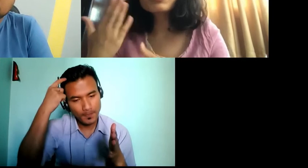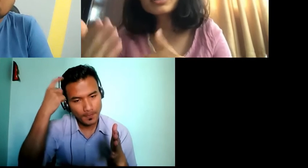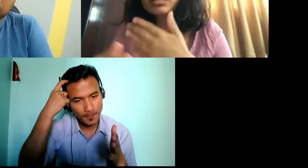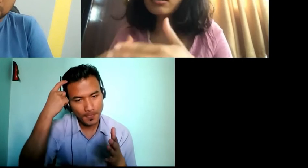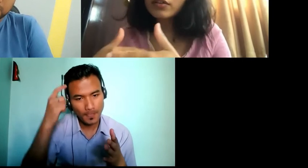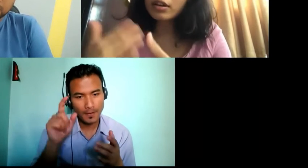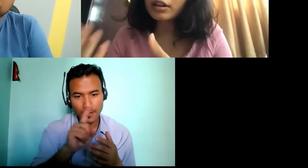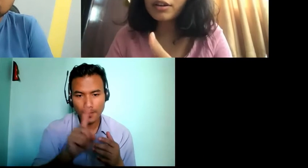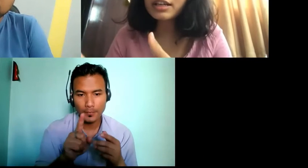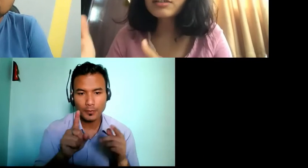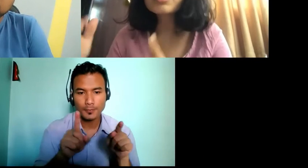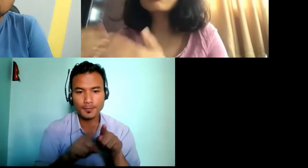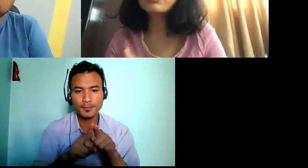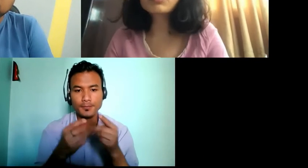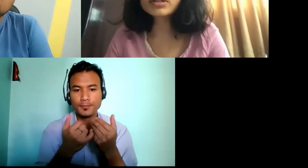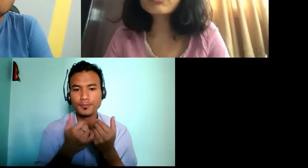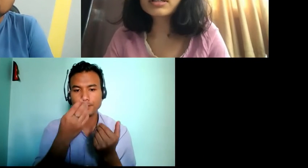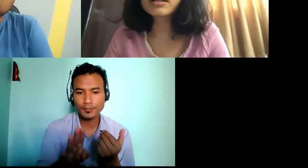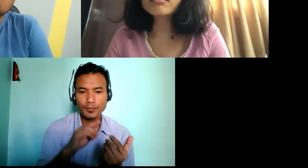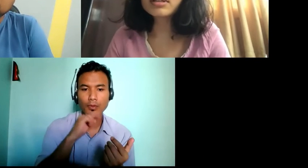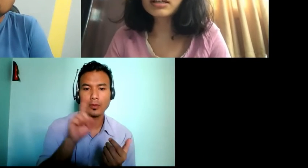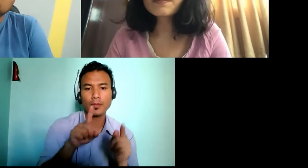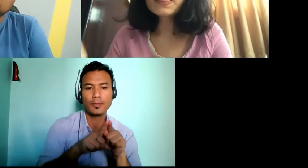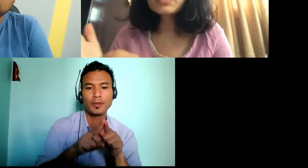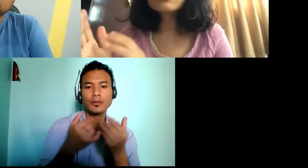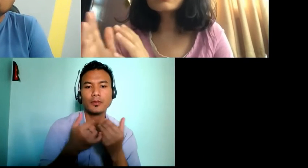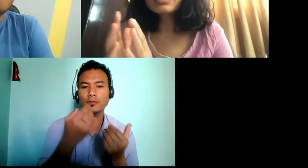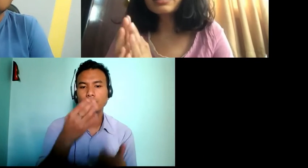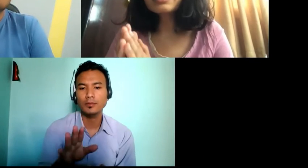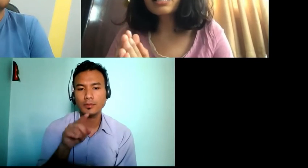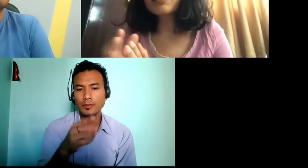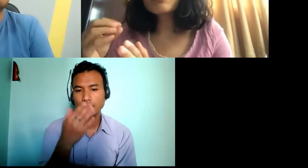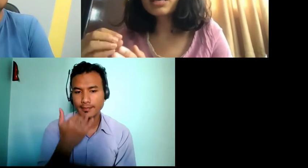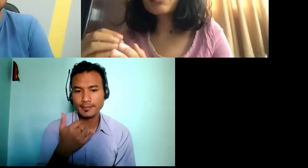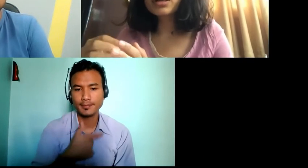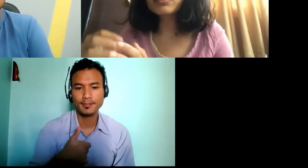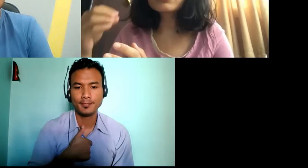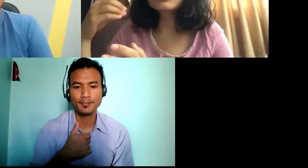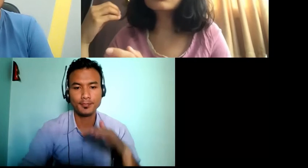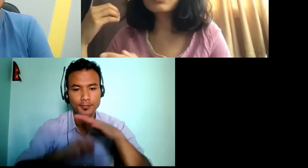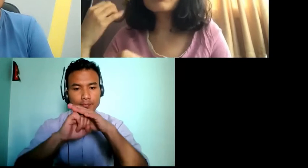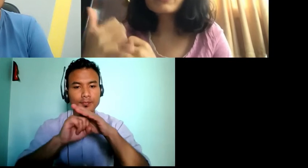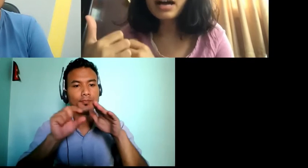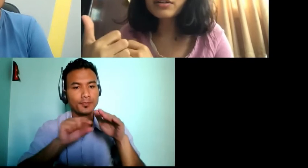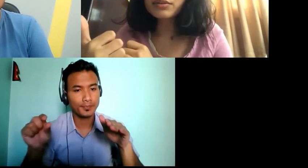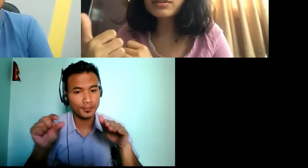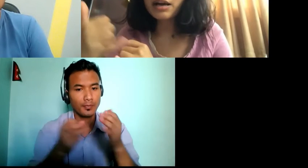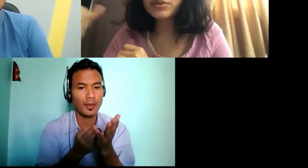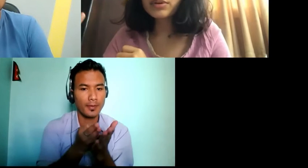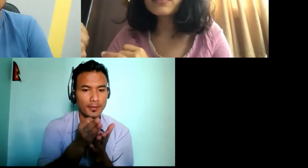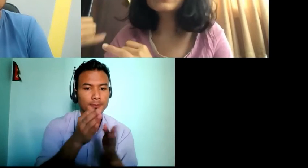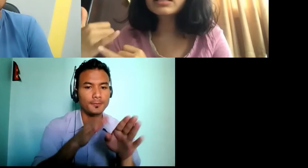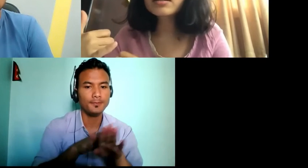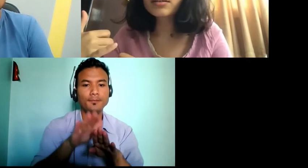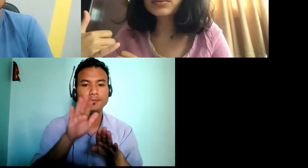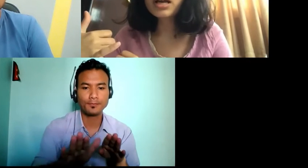राम्रो पनि गरिरहेको हुन्छ, नराम्रो पनि गरिरहेको हुन्छ होइन. सो यसले चाहिँ हाम्रो मेन भनेको जुन यो व्यवहारहरू छ हाम्रो